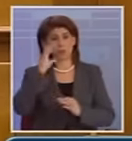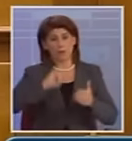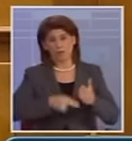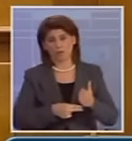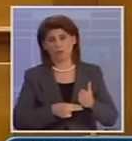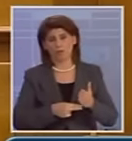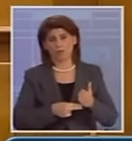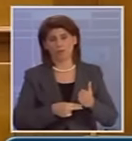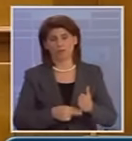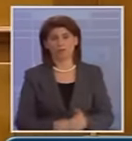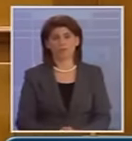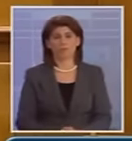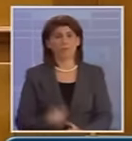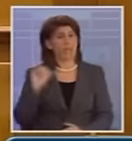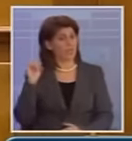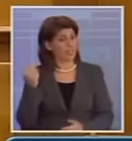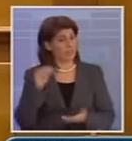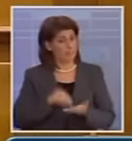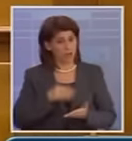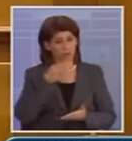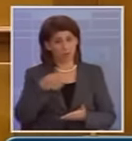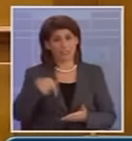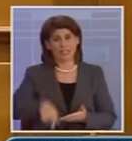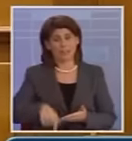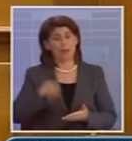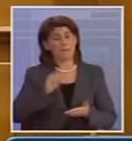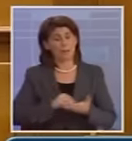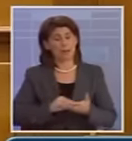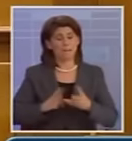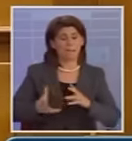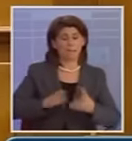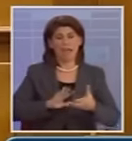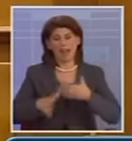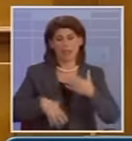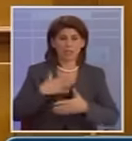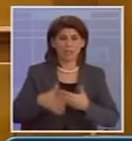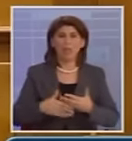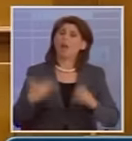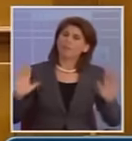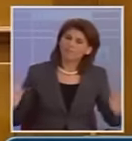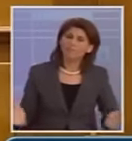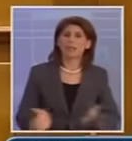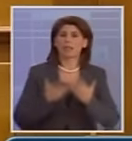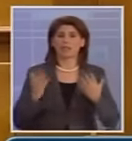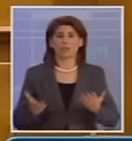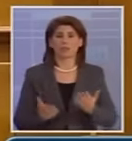μνημονίου. Χθες το ξαναείπε, απόψε το ξαναμπέρδεψε, αλλά εν πάση περιπτώσει έπειτα